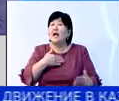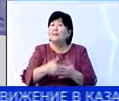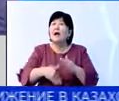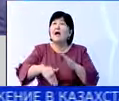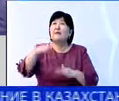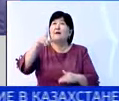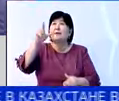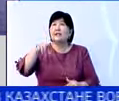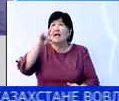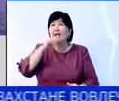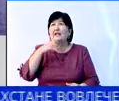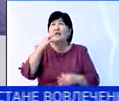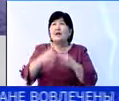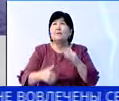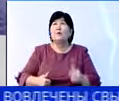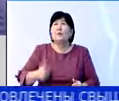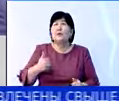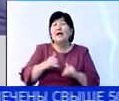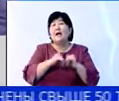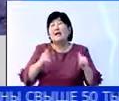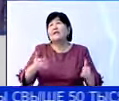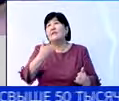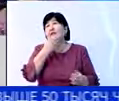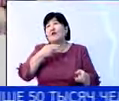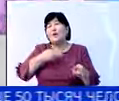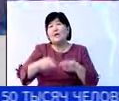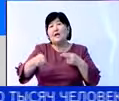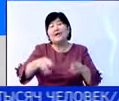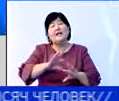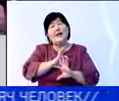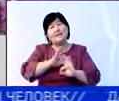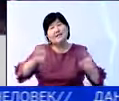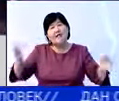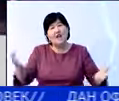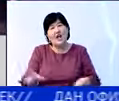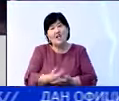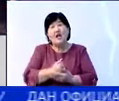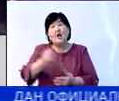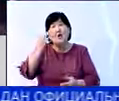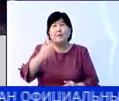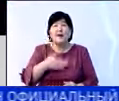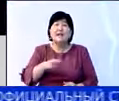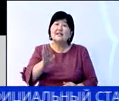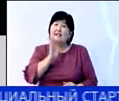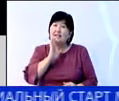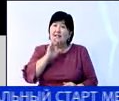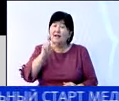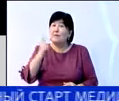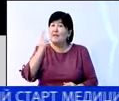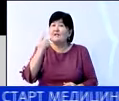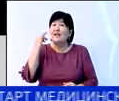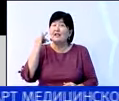повышение имиджа Казахстана на мировом уровне, в развитие фигурного катания и блестящие достижения. Напомним, наша принцесса льда, первая в